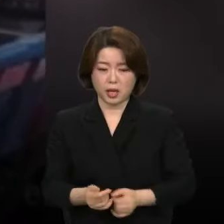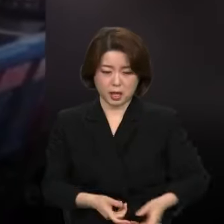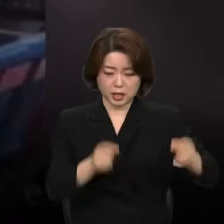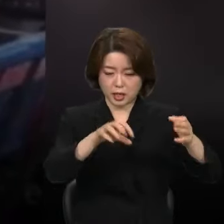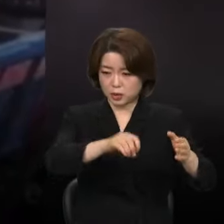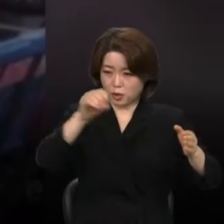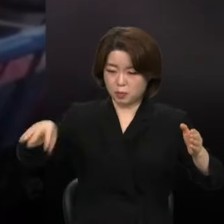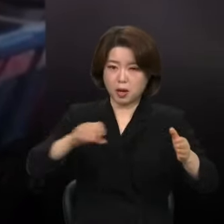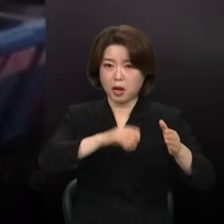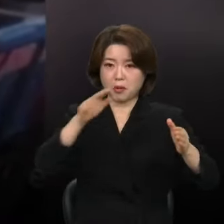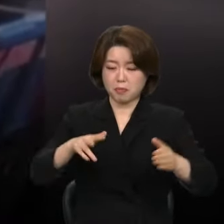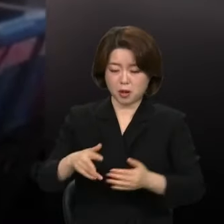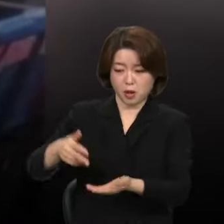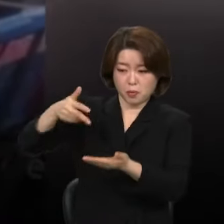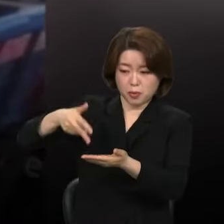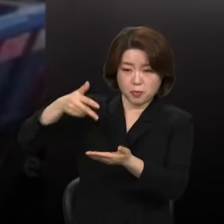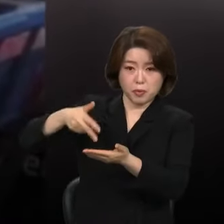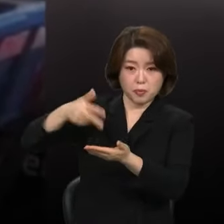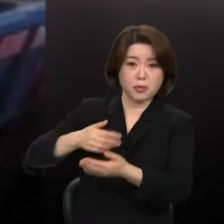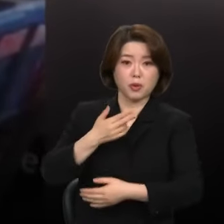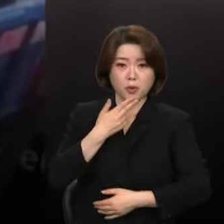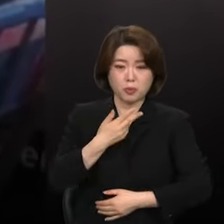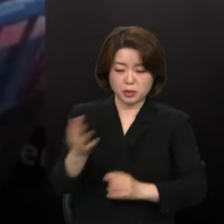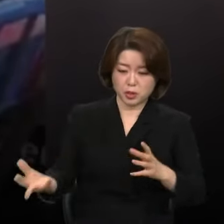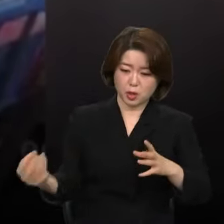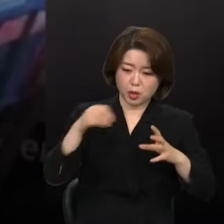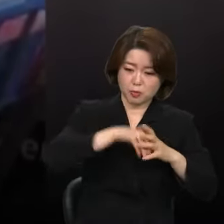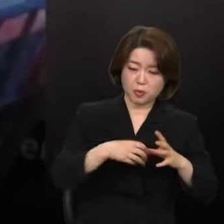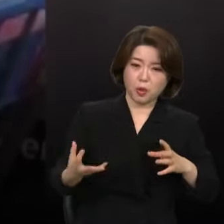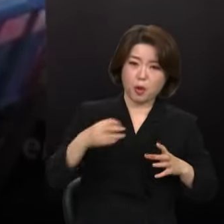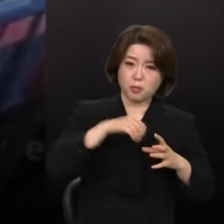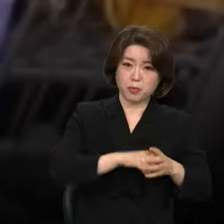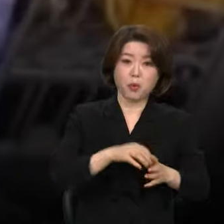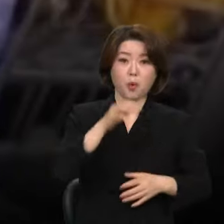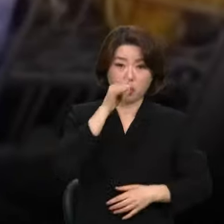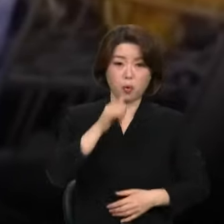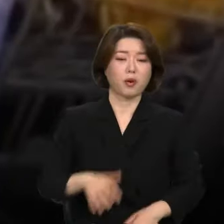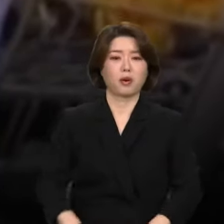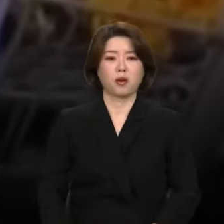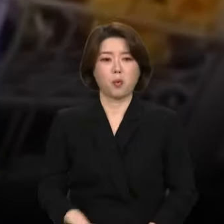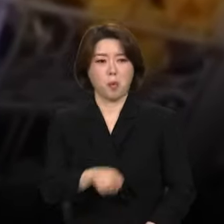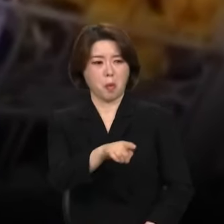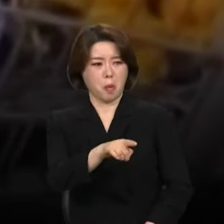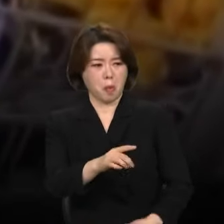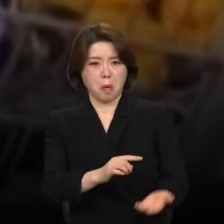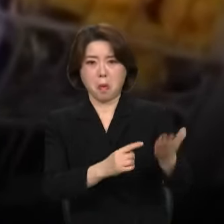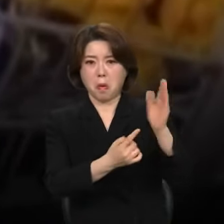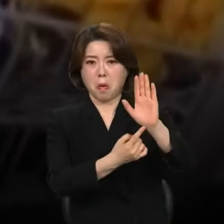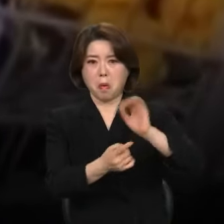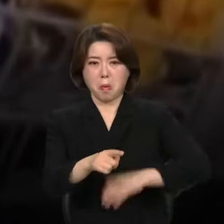물건을 꺼내 바코드를 스캔하지 않고 곧바로 비닐봉투 안에 넣고 있습니다.